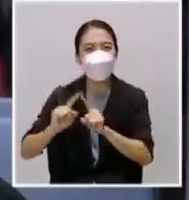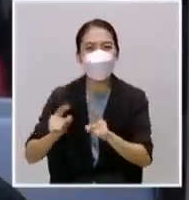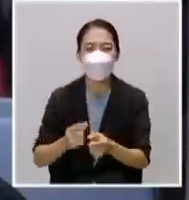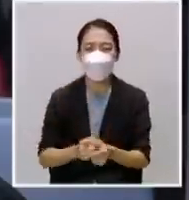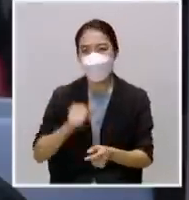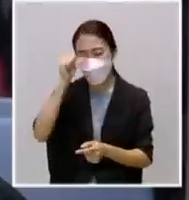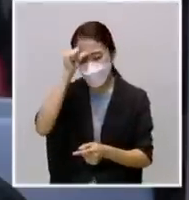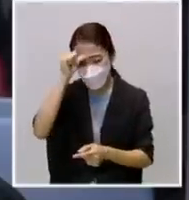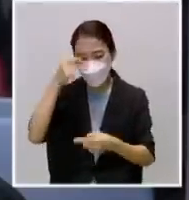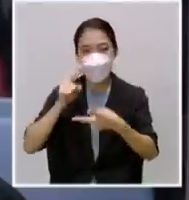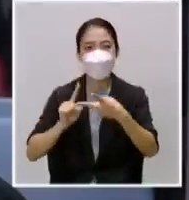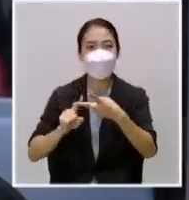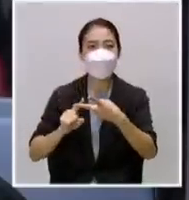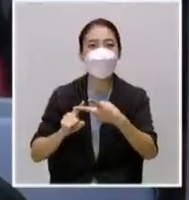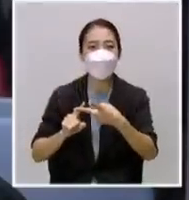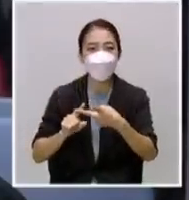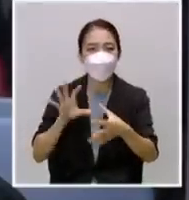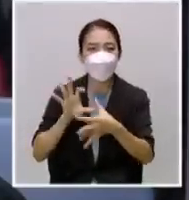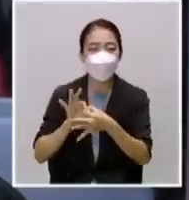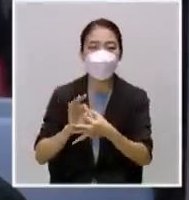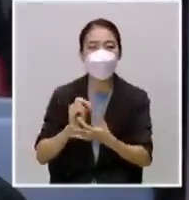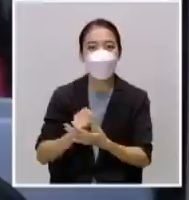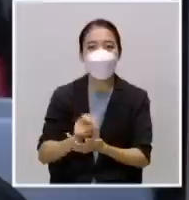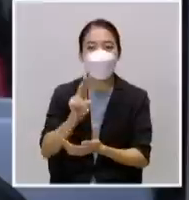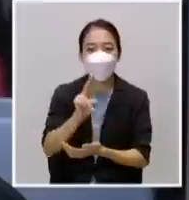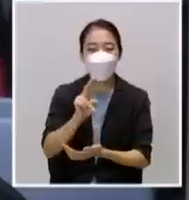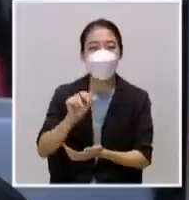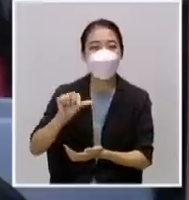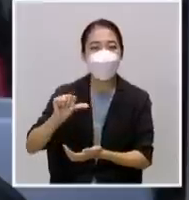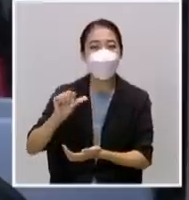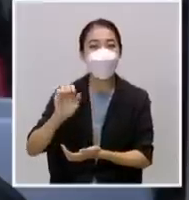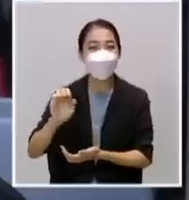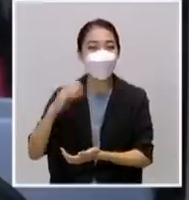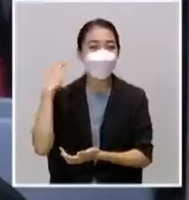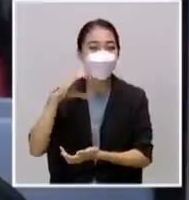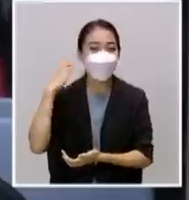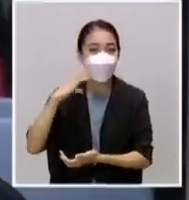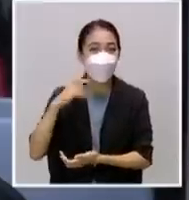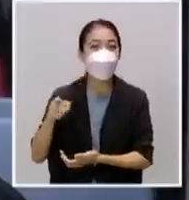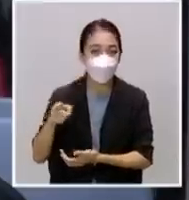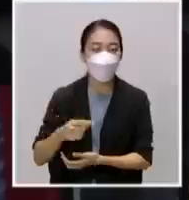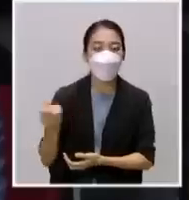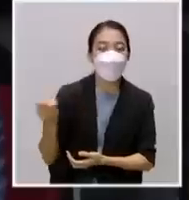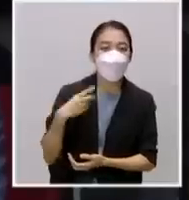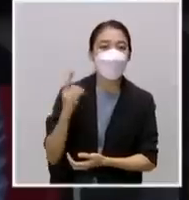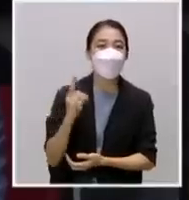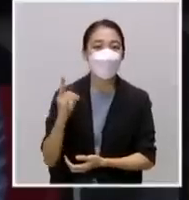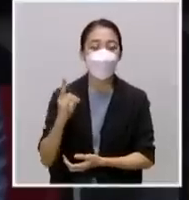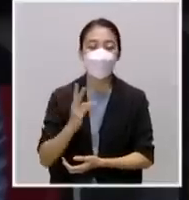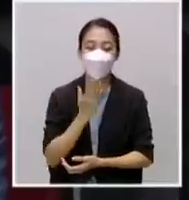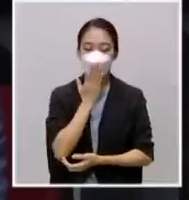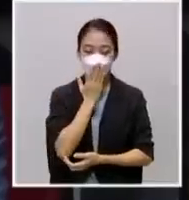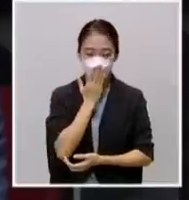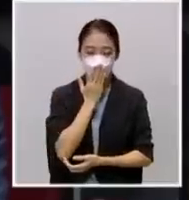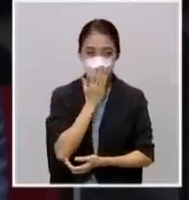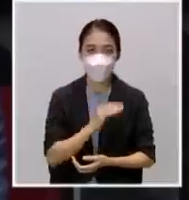ติคืออินเดียและสหรัฐอาหรับเอมิเรสหรือว่า UAE ที่งดออกเสียงเช่นเดียวกันด้านนักการทูตใ